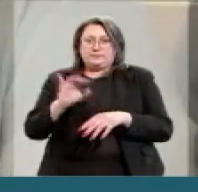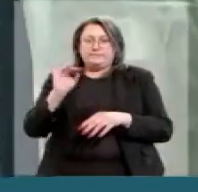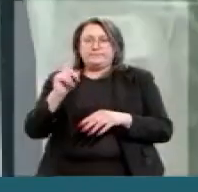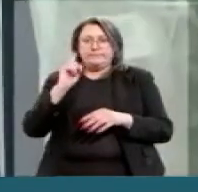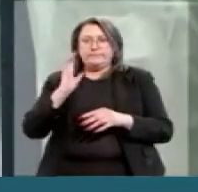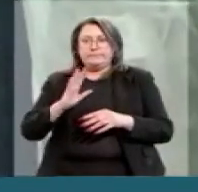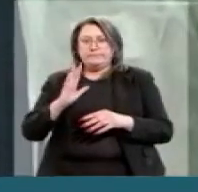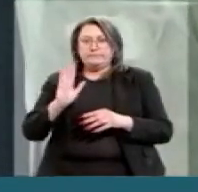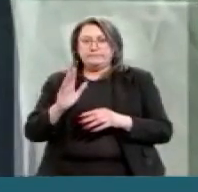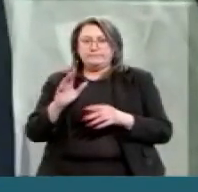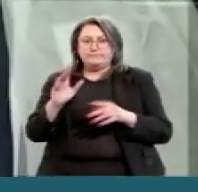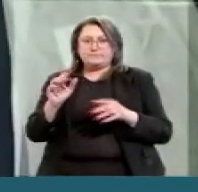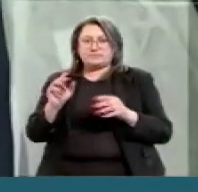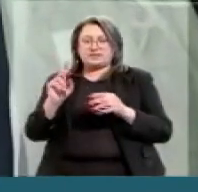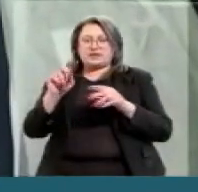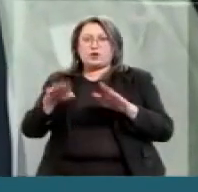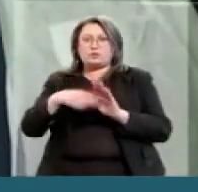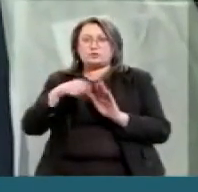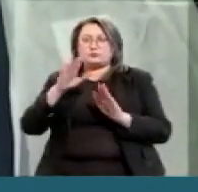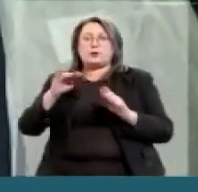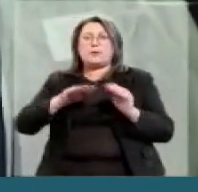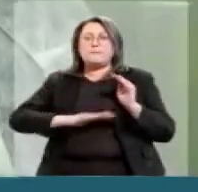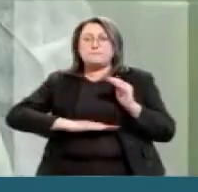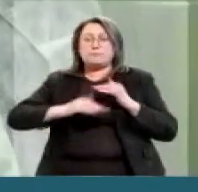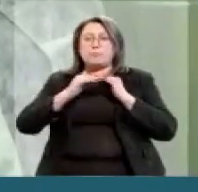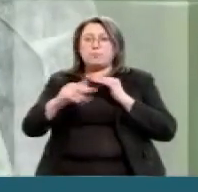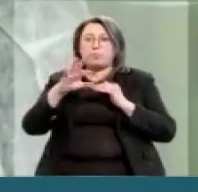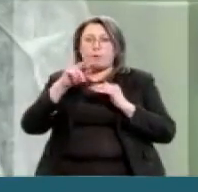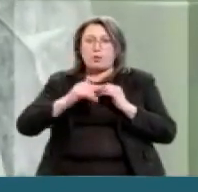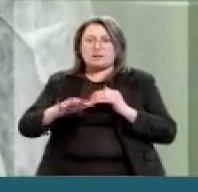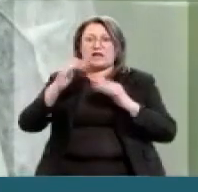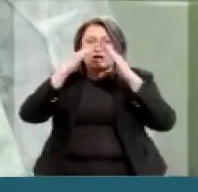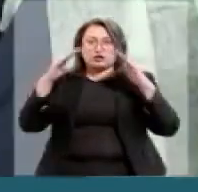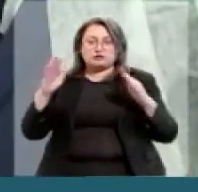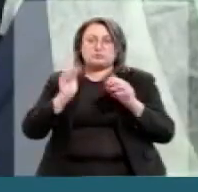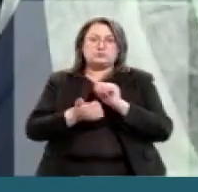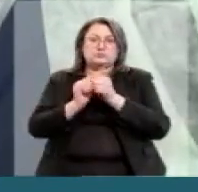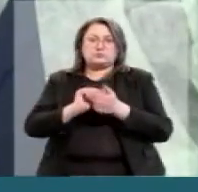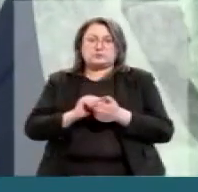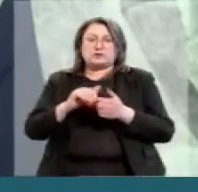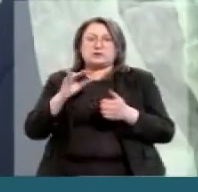жабдықталады. Облыс әкімі аурухана барлық медициналық қызметті қамту керек екендігін жеткізді.